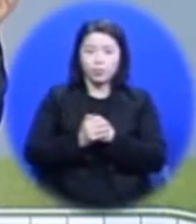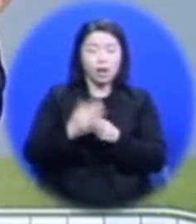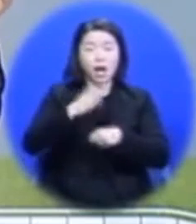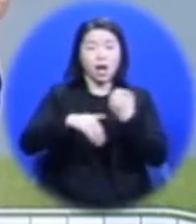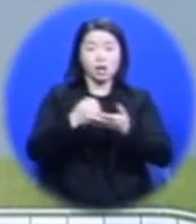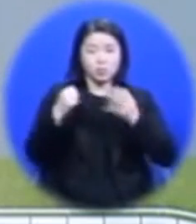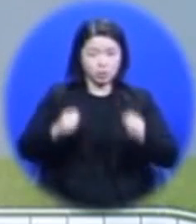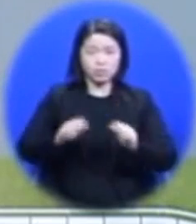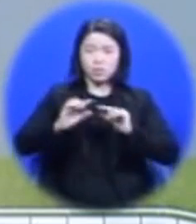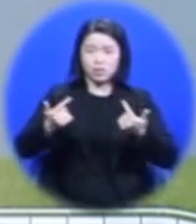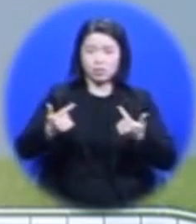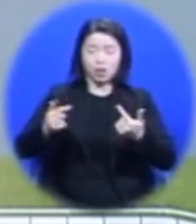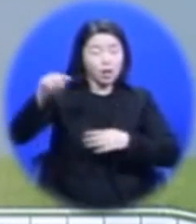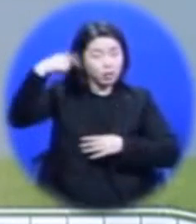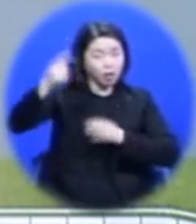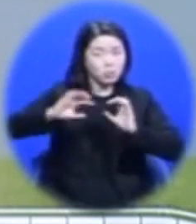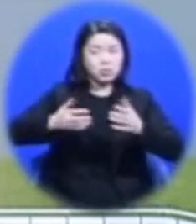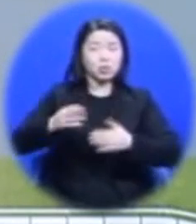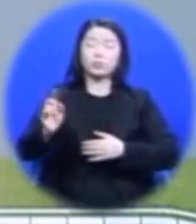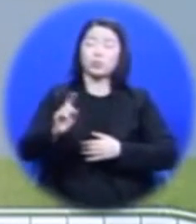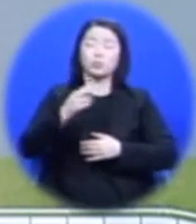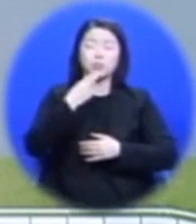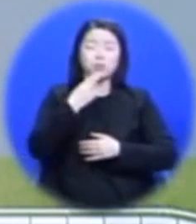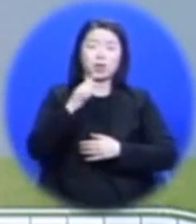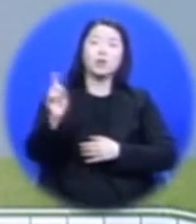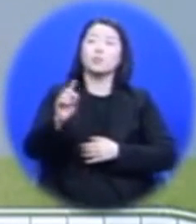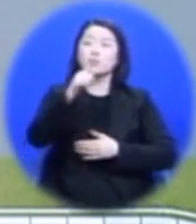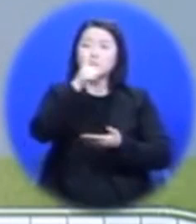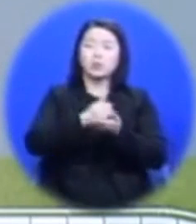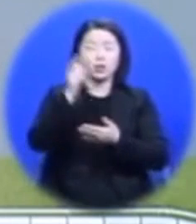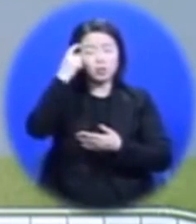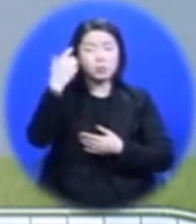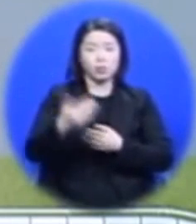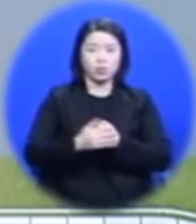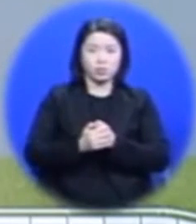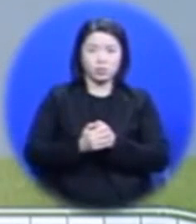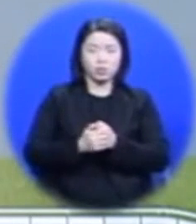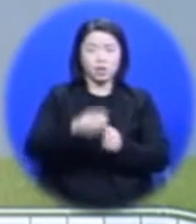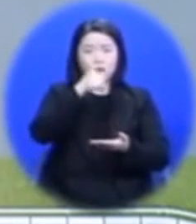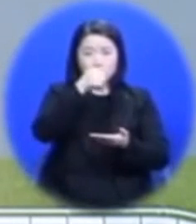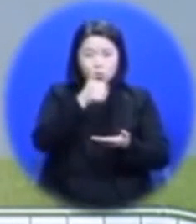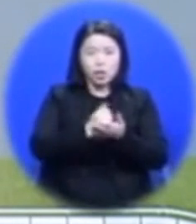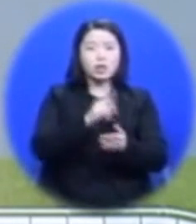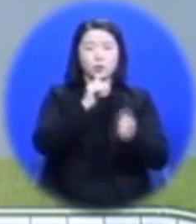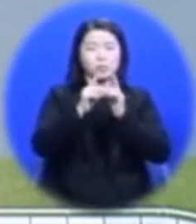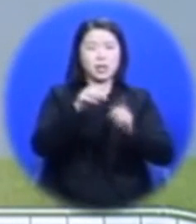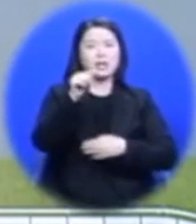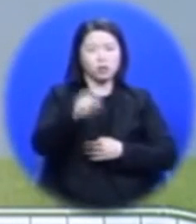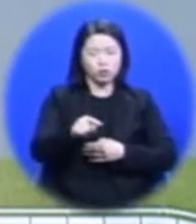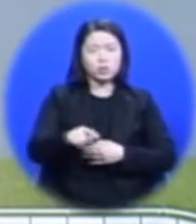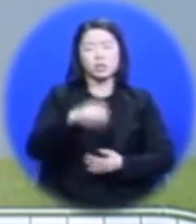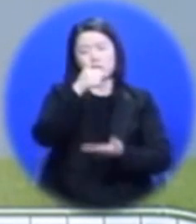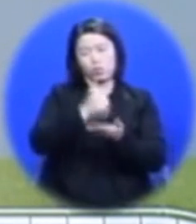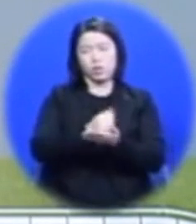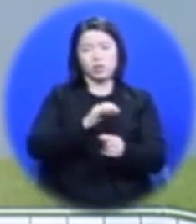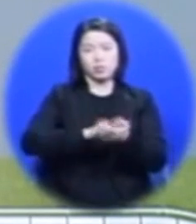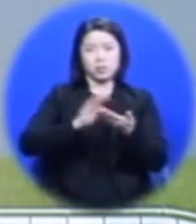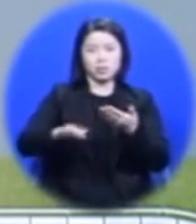안 계신데, 내세도 없는데 죄가 뭡니까? 죄를 죄라고 말하는 게 죄지요.